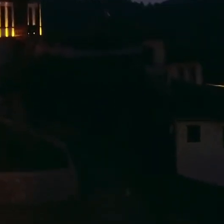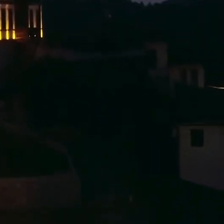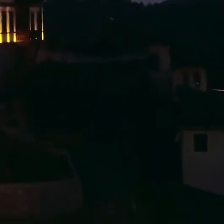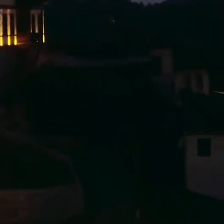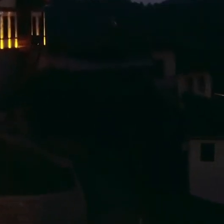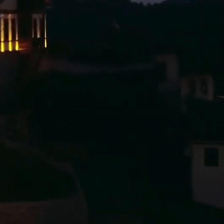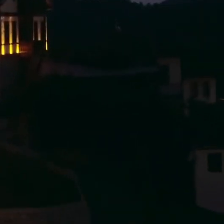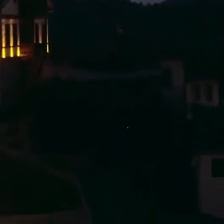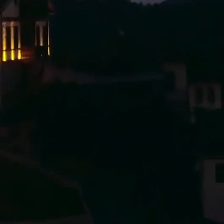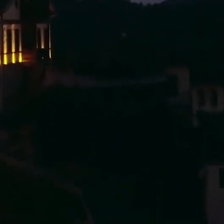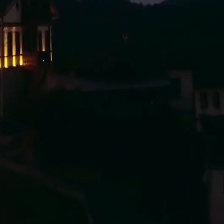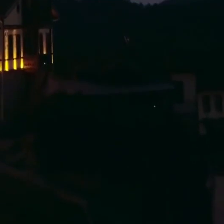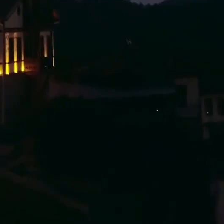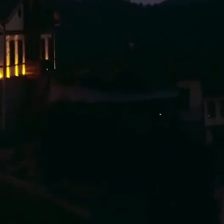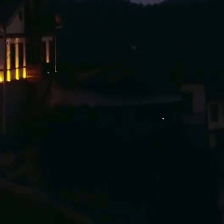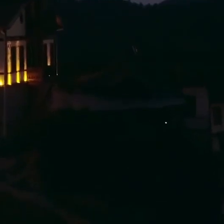Akşam üzeri kuş bakışı taraklı.